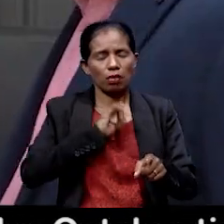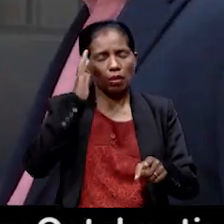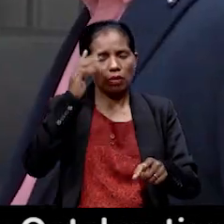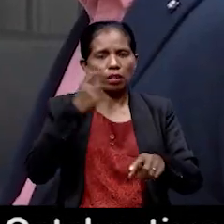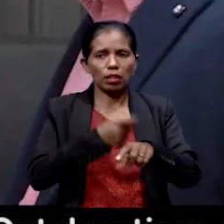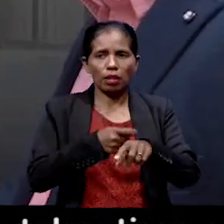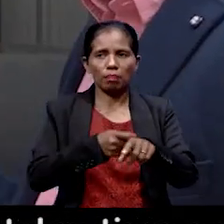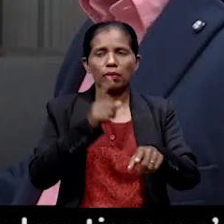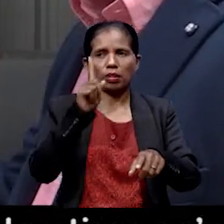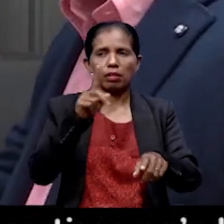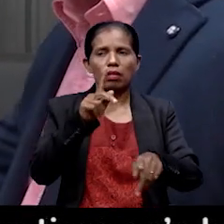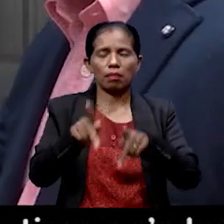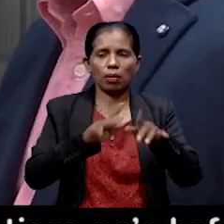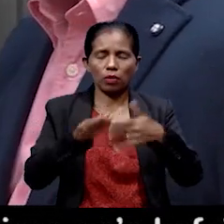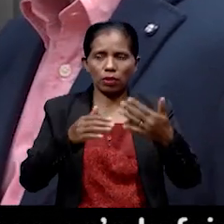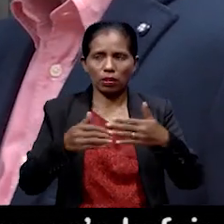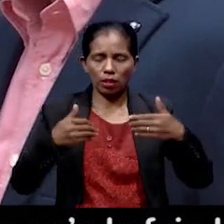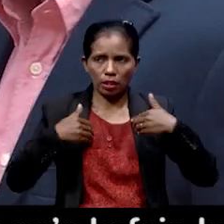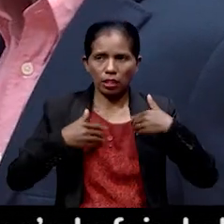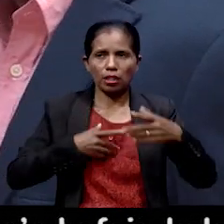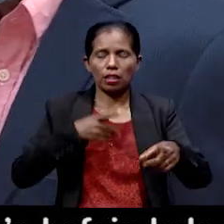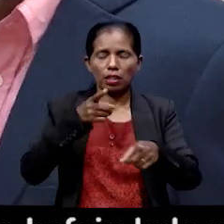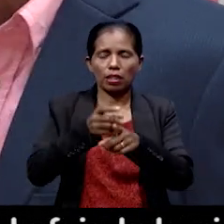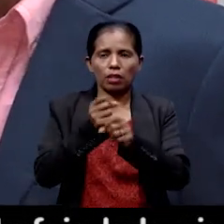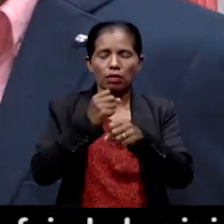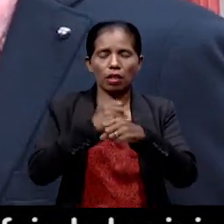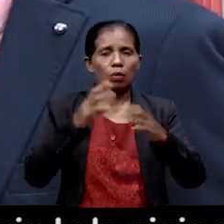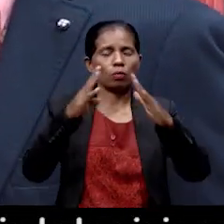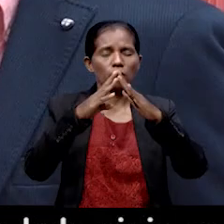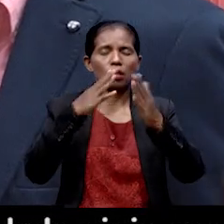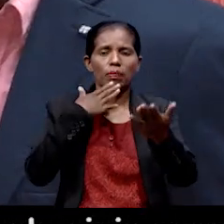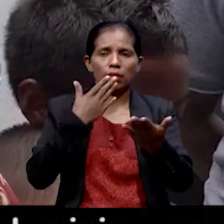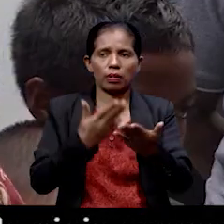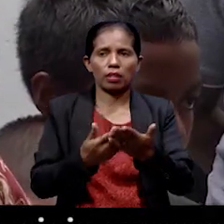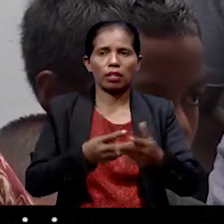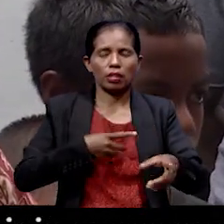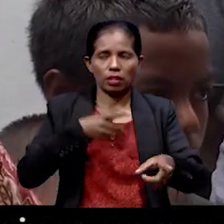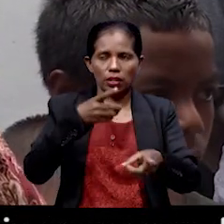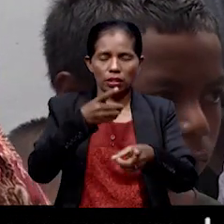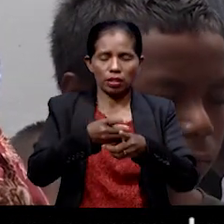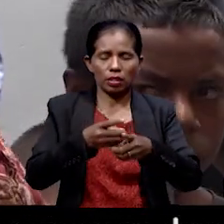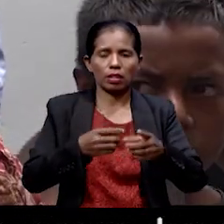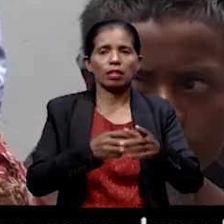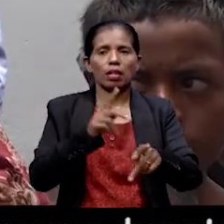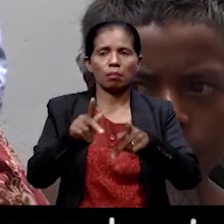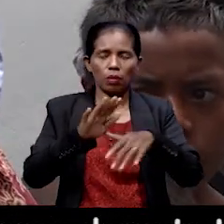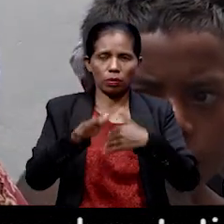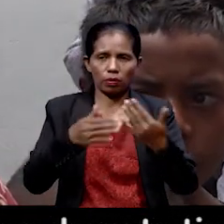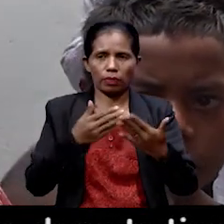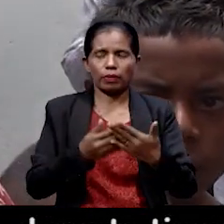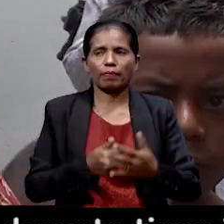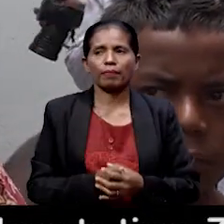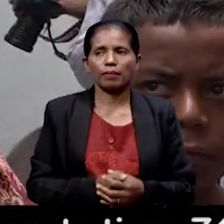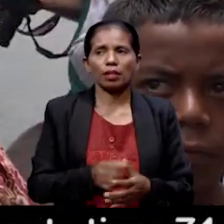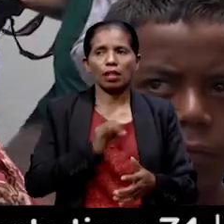emo hototu iha direito para atu halo uma ida digno e ne direito konstitusional po uma uberen nian po ultimo reste nian te